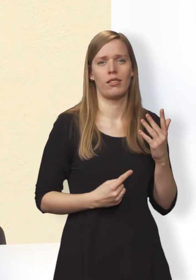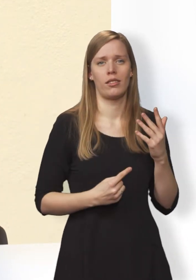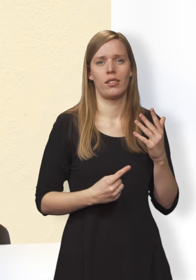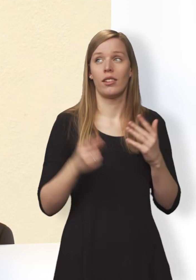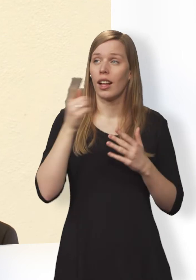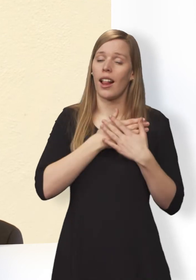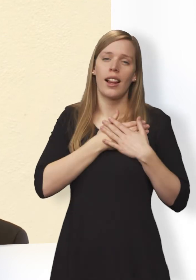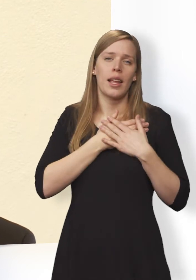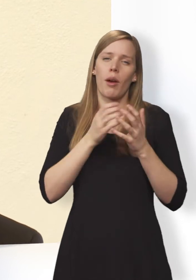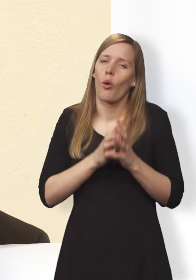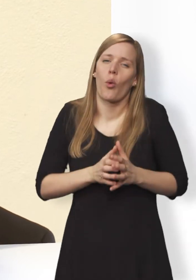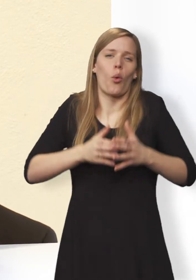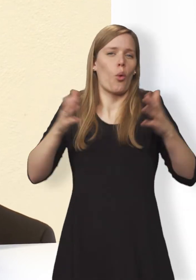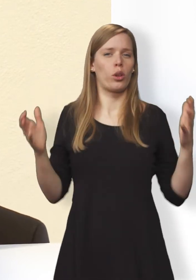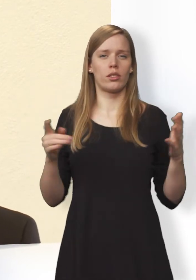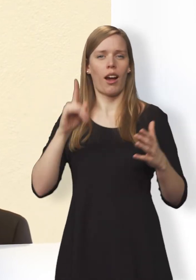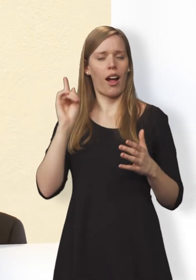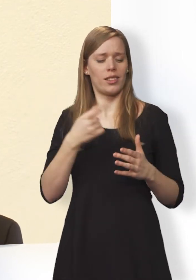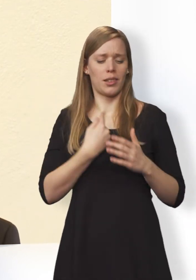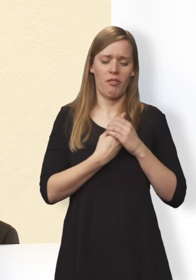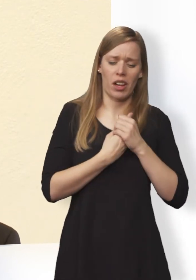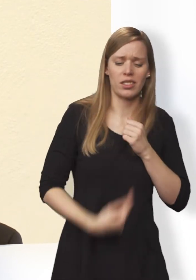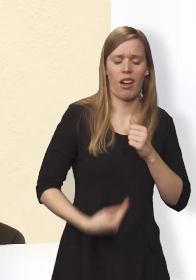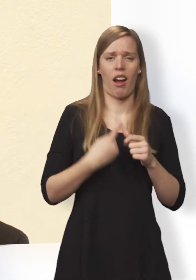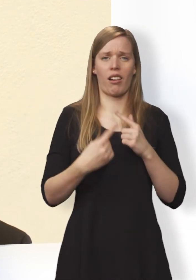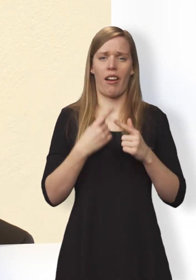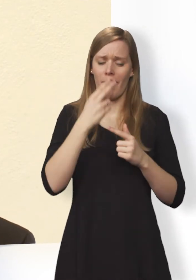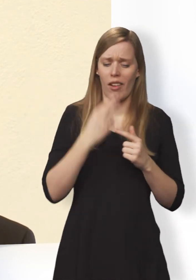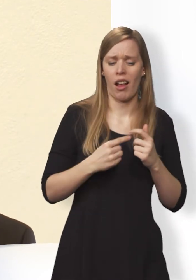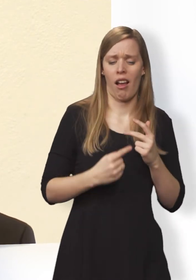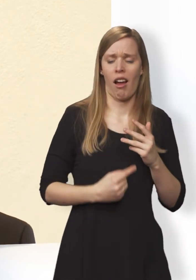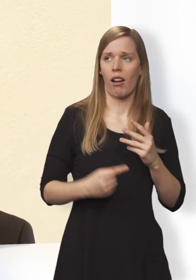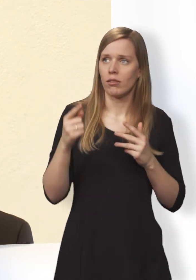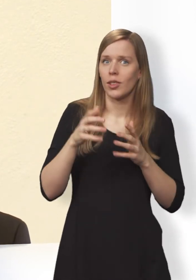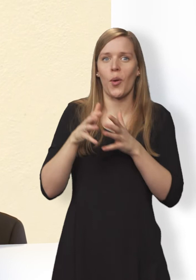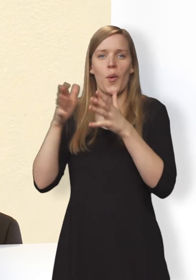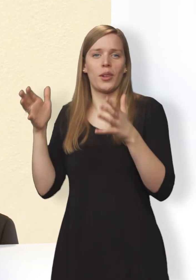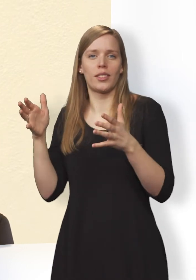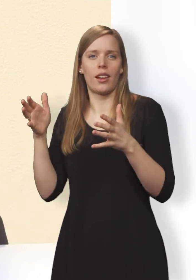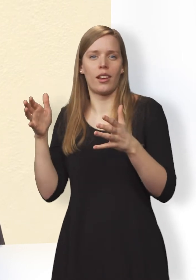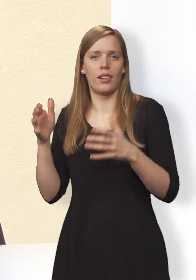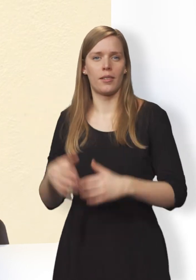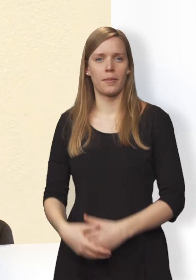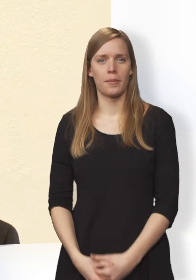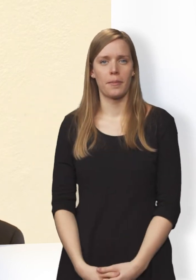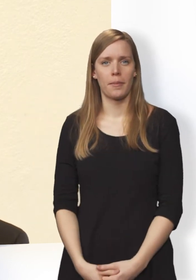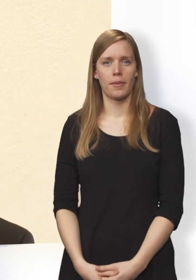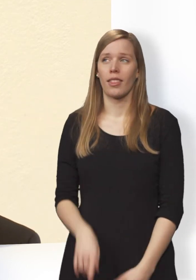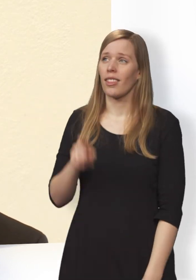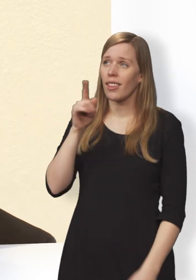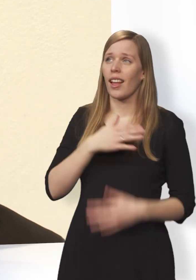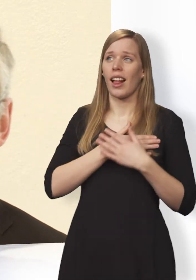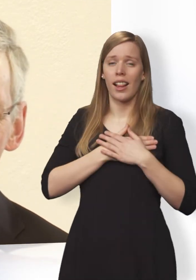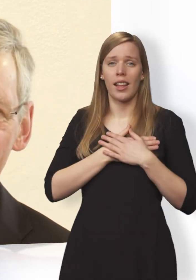größer als alle unser versagen und unsere unzulänglichkeit von dieser liebe dürfen wir leben